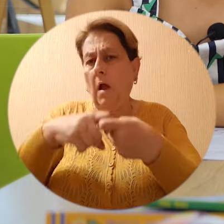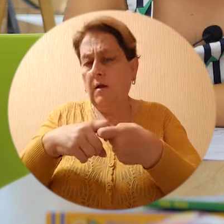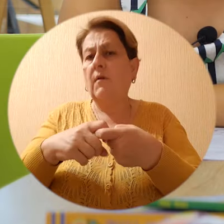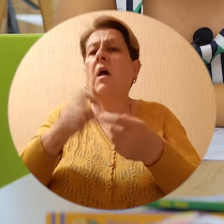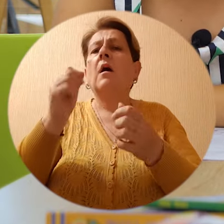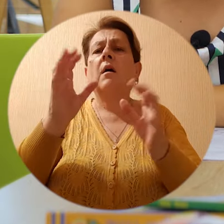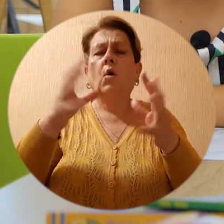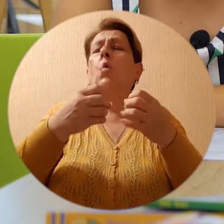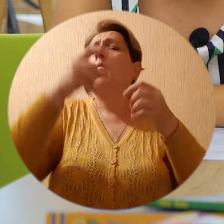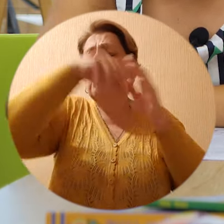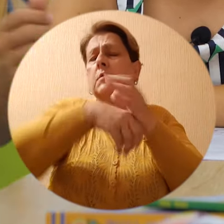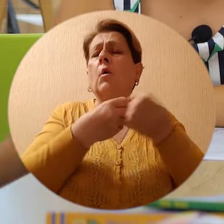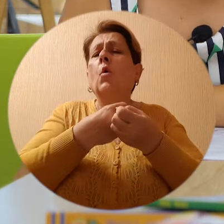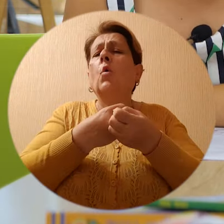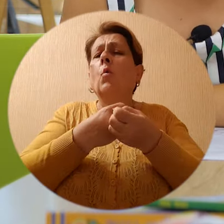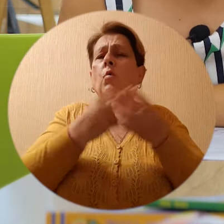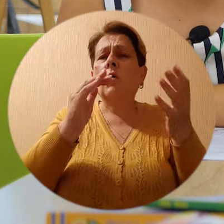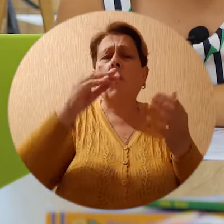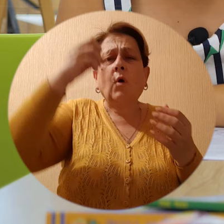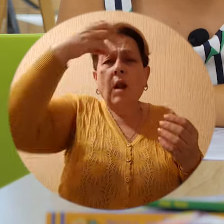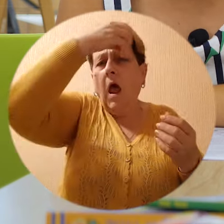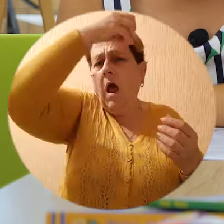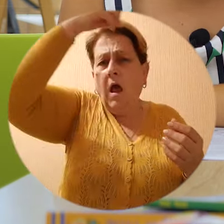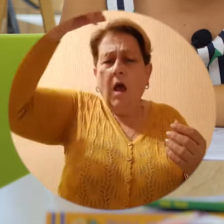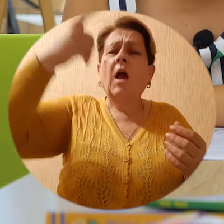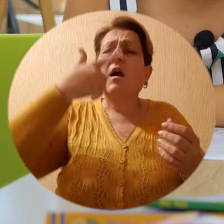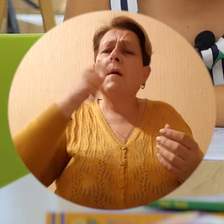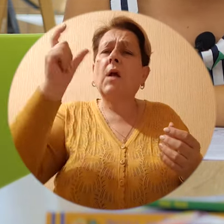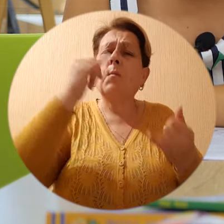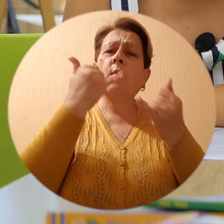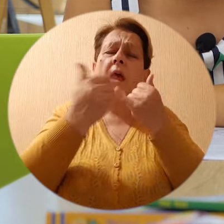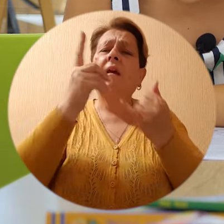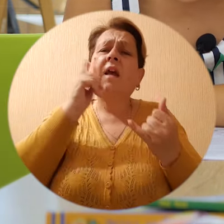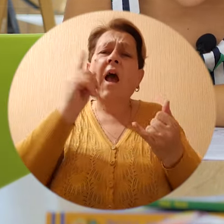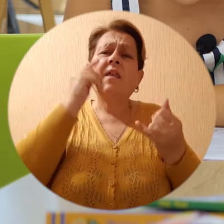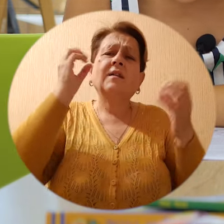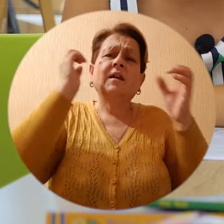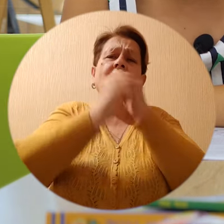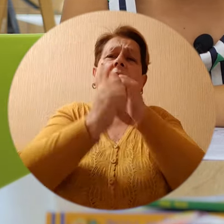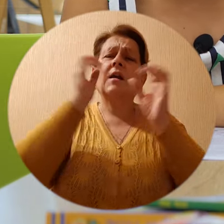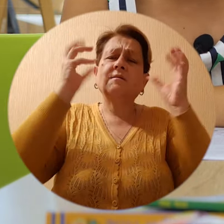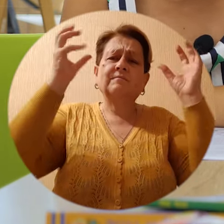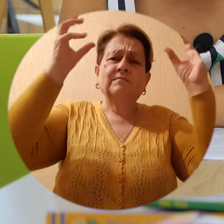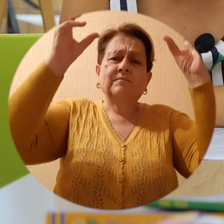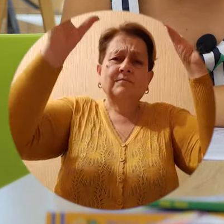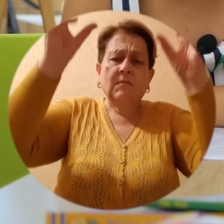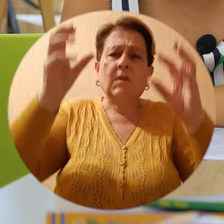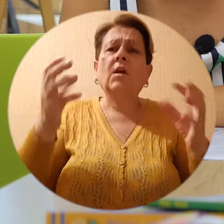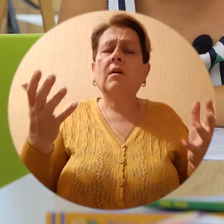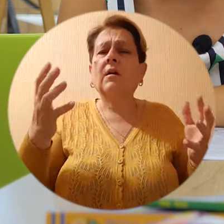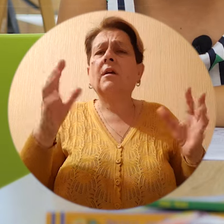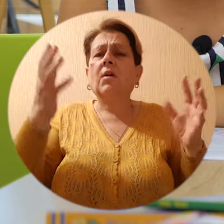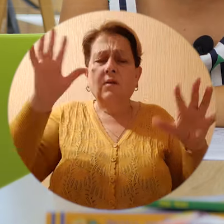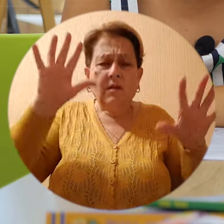փակվեց։ Քարանձավը լուսավոր էր, այնտեղ փոքրիկ լապների պես կարմիր, կապույտ, դեղին ու կանաչ ակնաքարեր էին կայծկլտում։